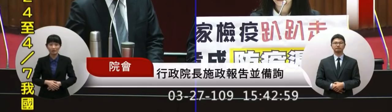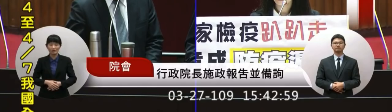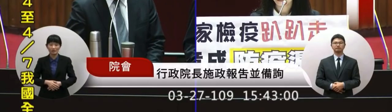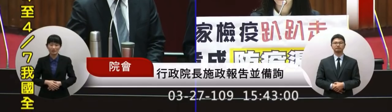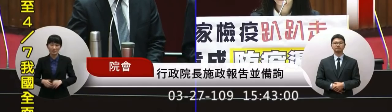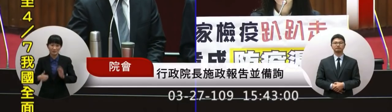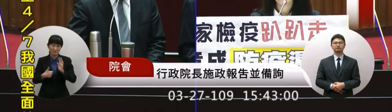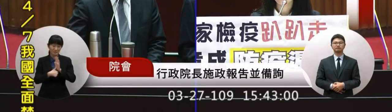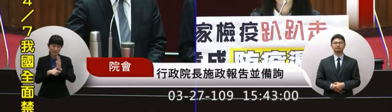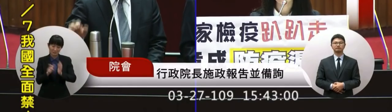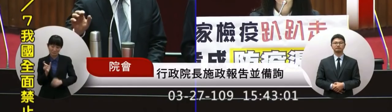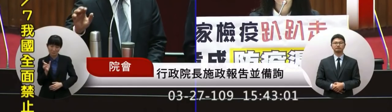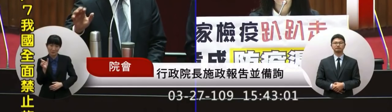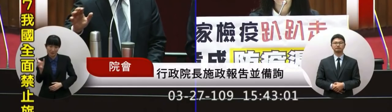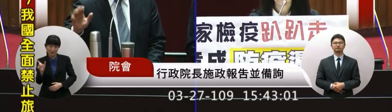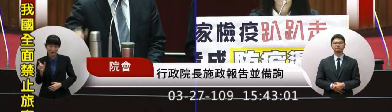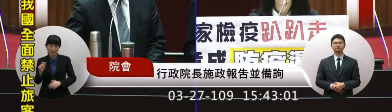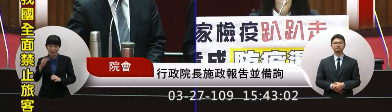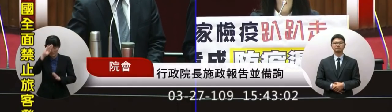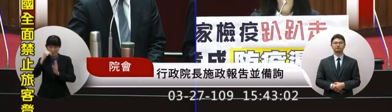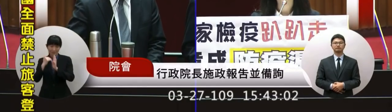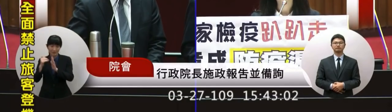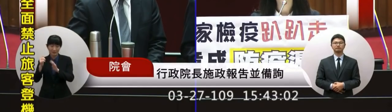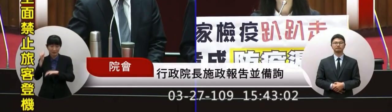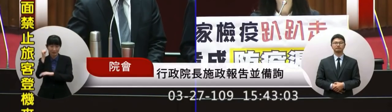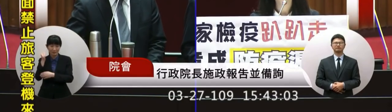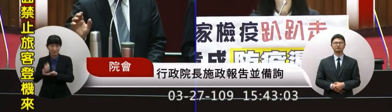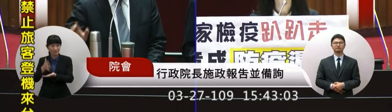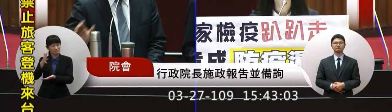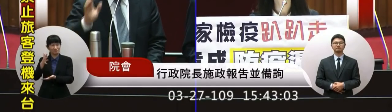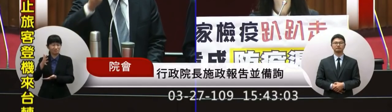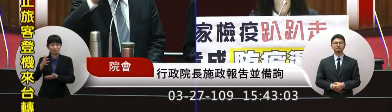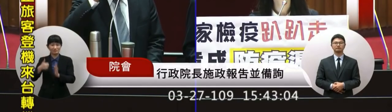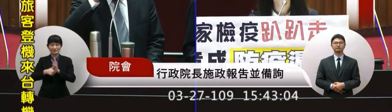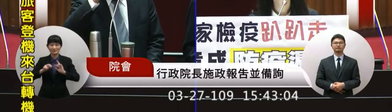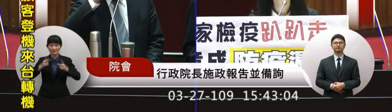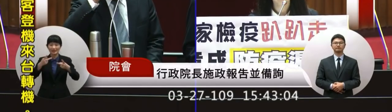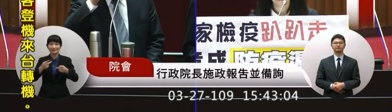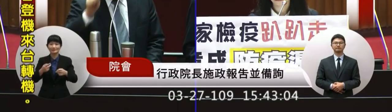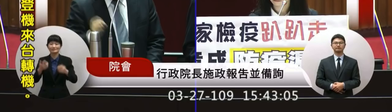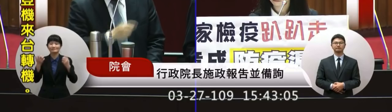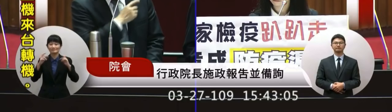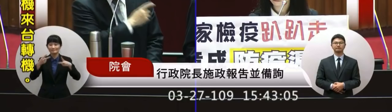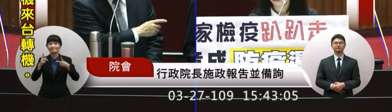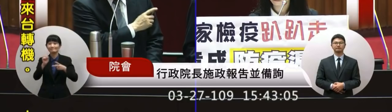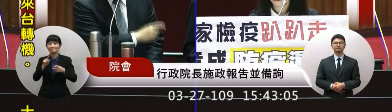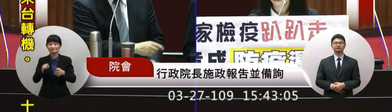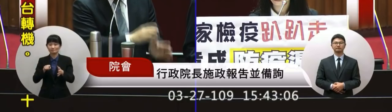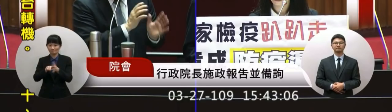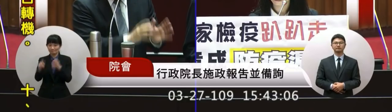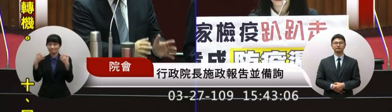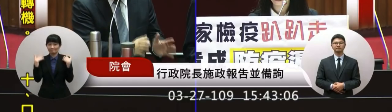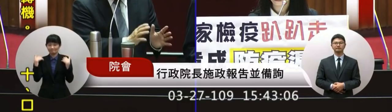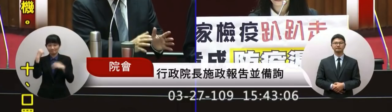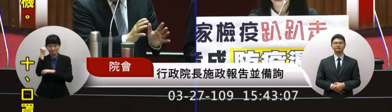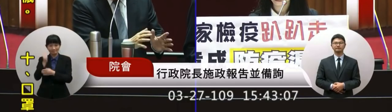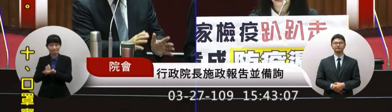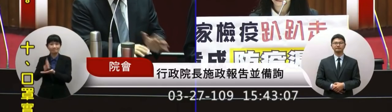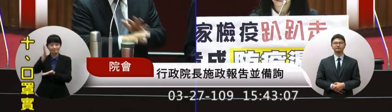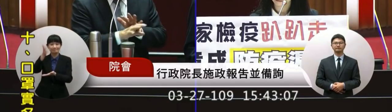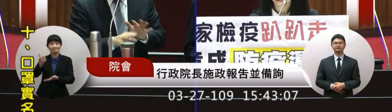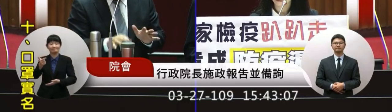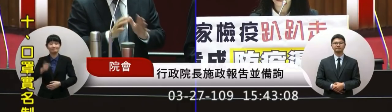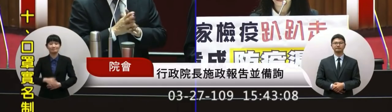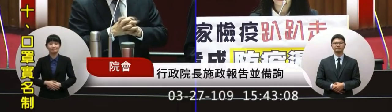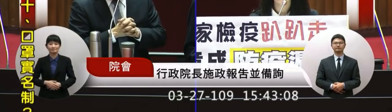叫防疫旅馆了、叫专责的旅馆也好，怎样啊、那现在我们准就是